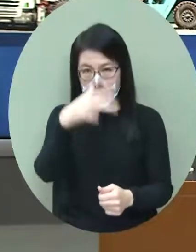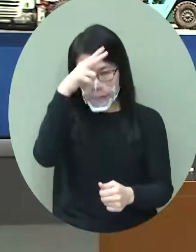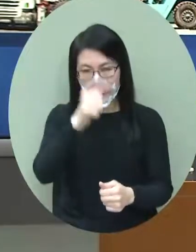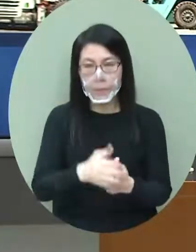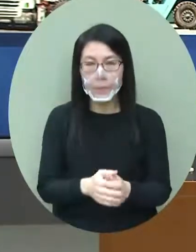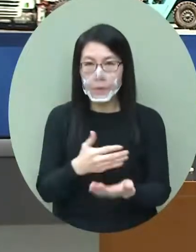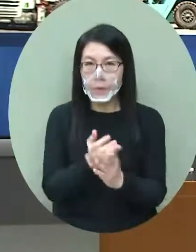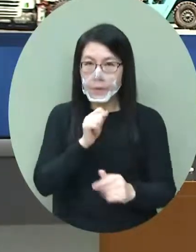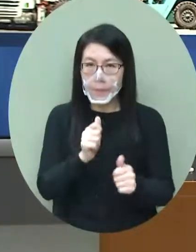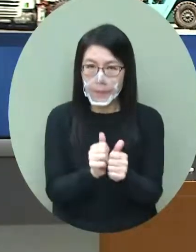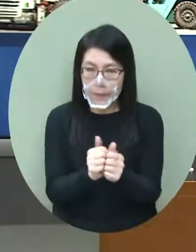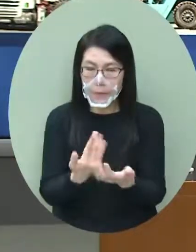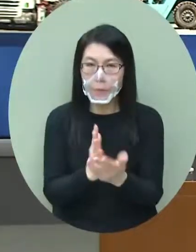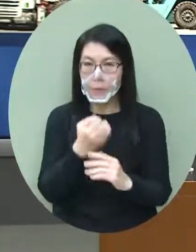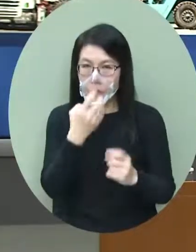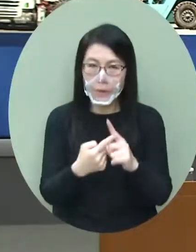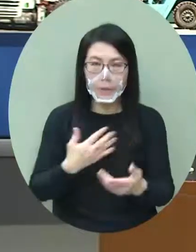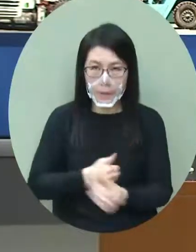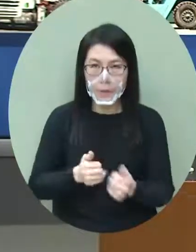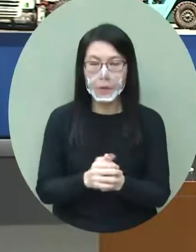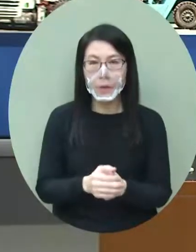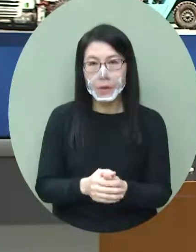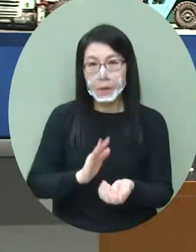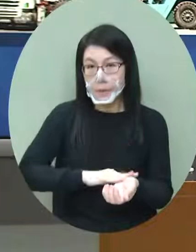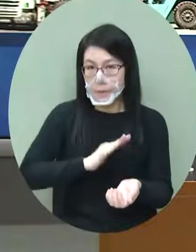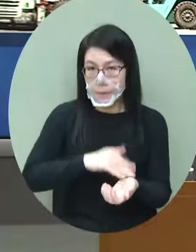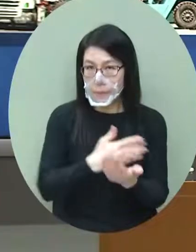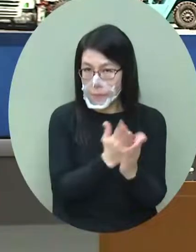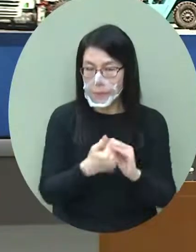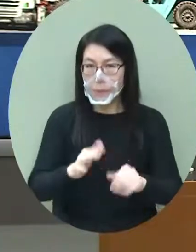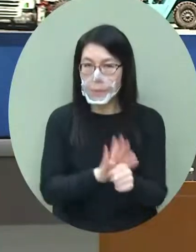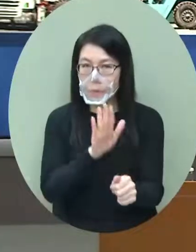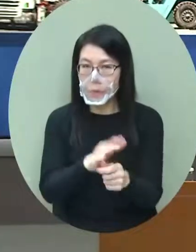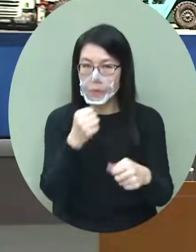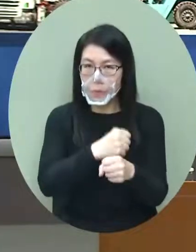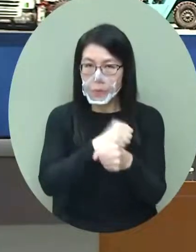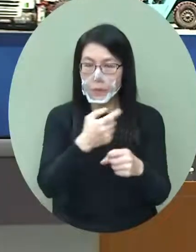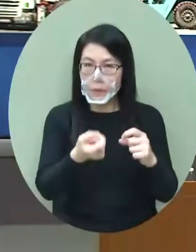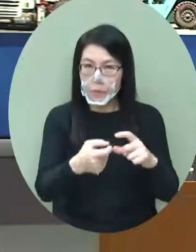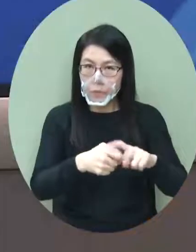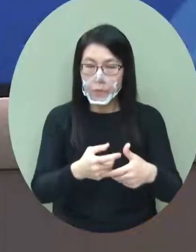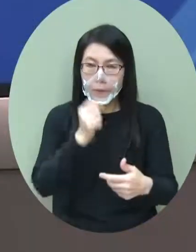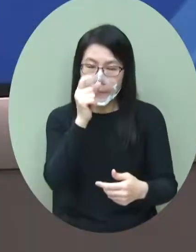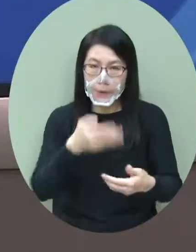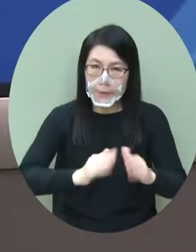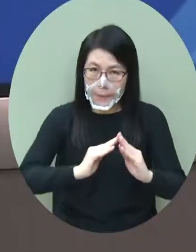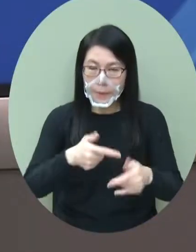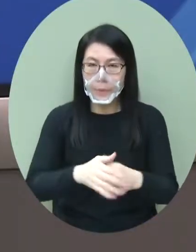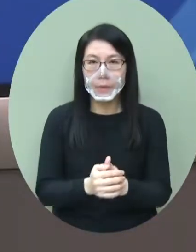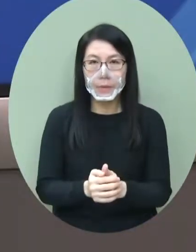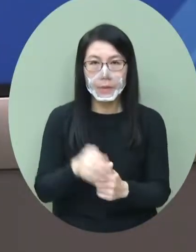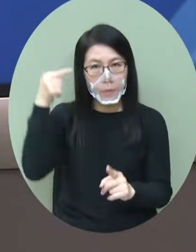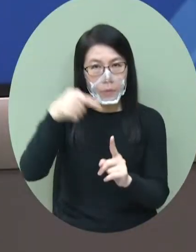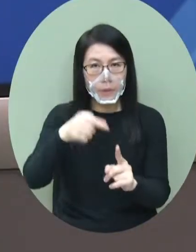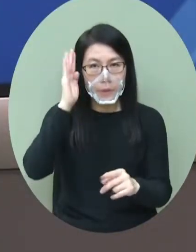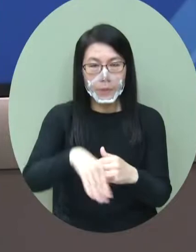作。谢谢各位媒体的朋友，各位市民大家好。就是呢，医疗物资的供应小组呢是一个特